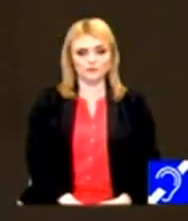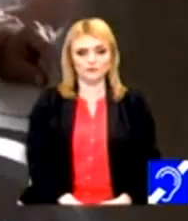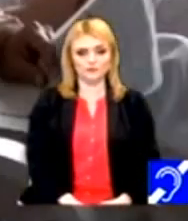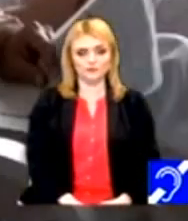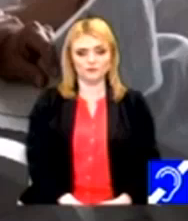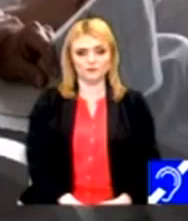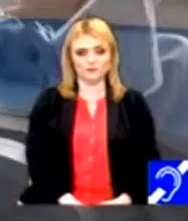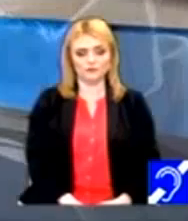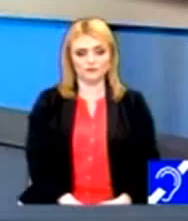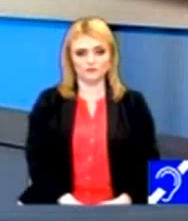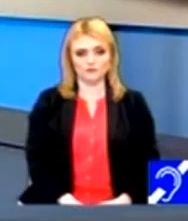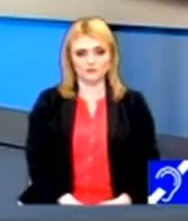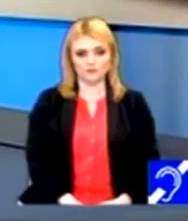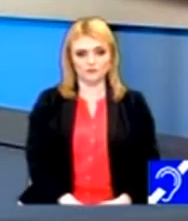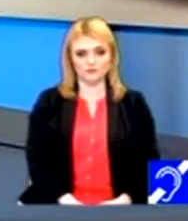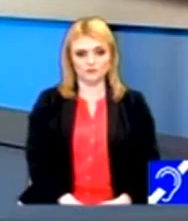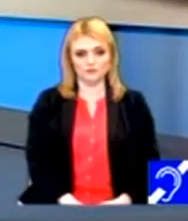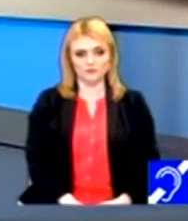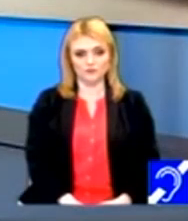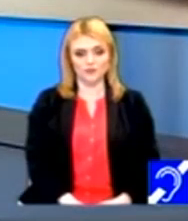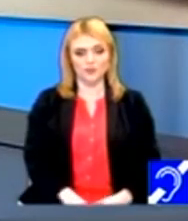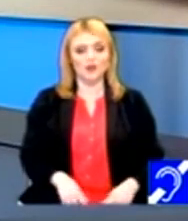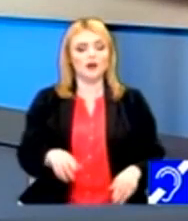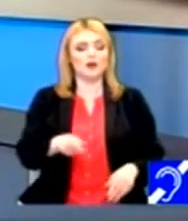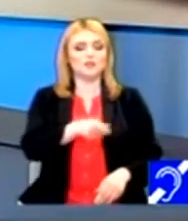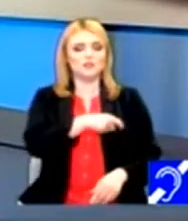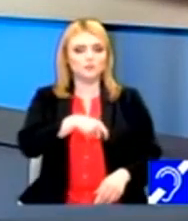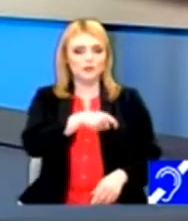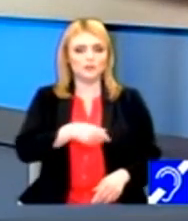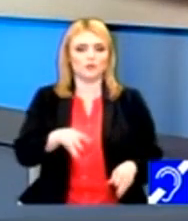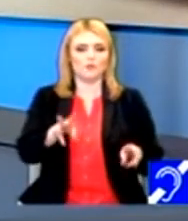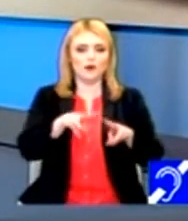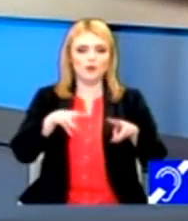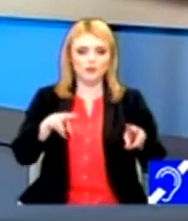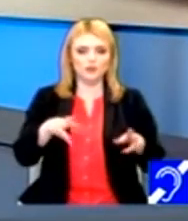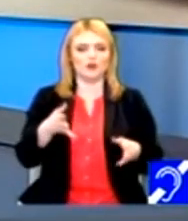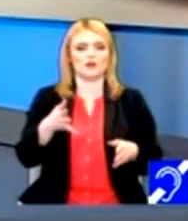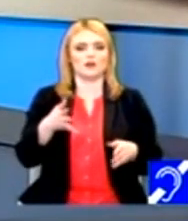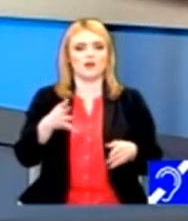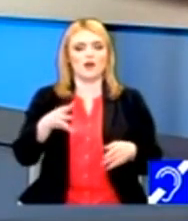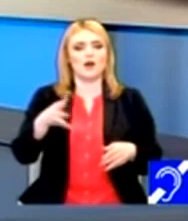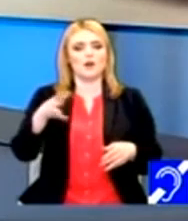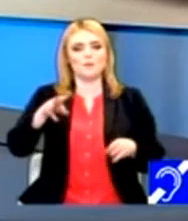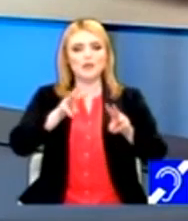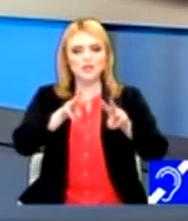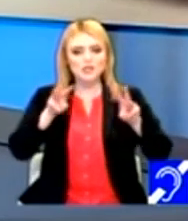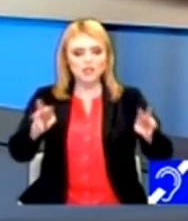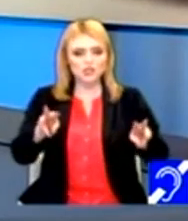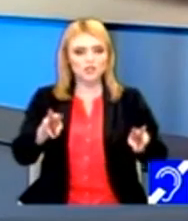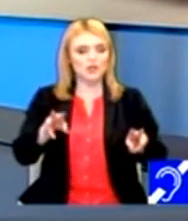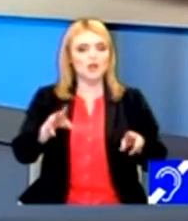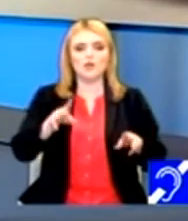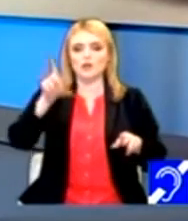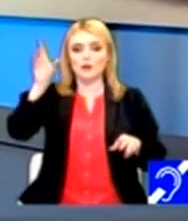imediate, ceea ce înseamnă că probabil vor fi identificate sume pe viitor pe măsură ce aceste nevoi vor apărea.